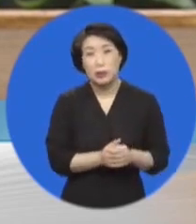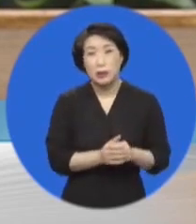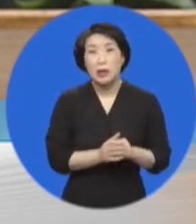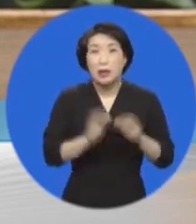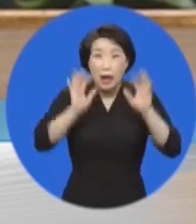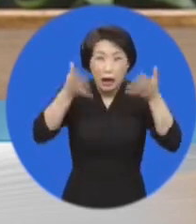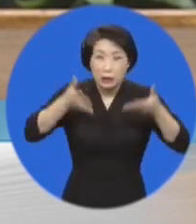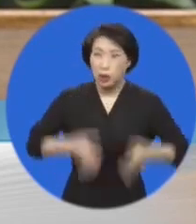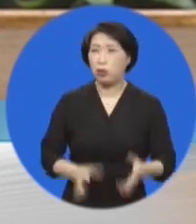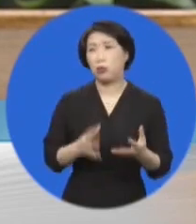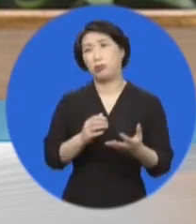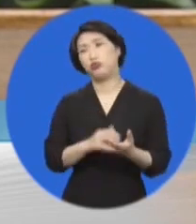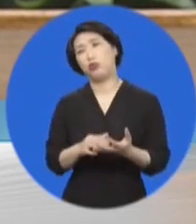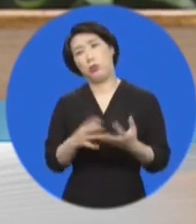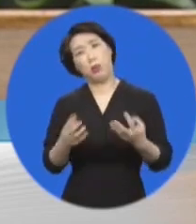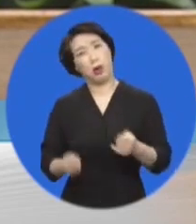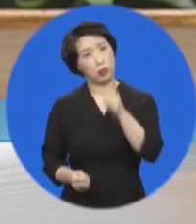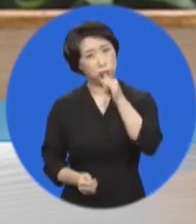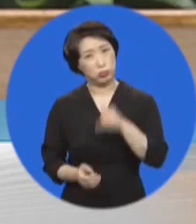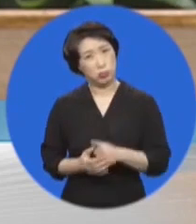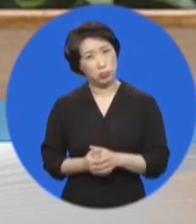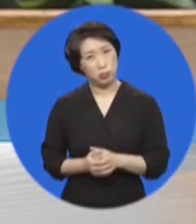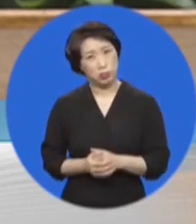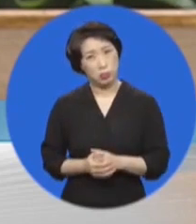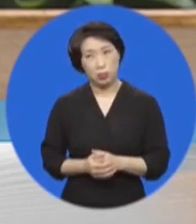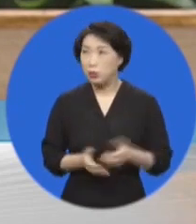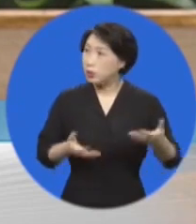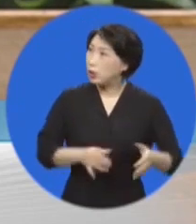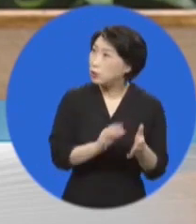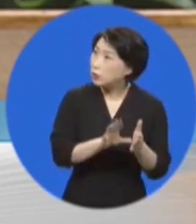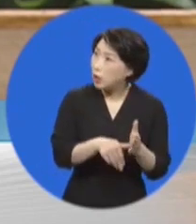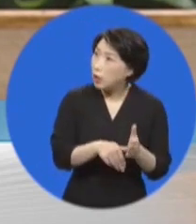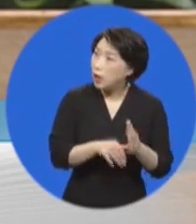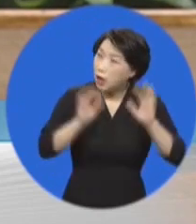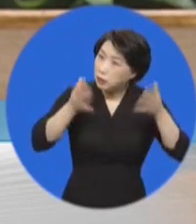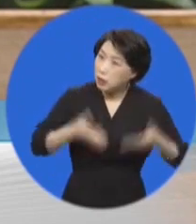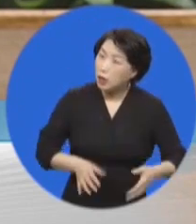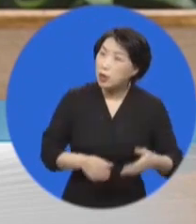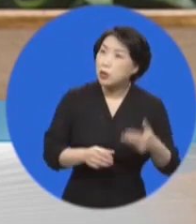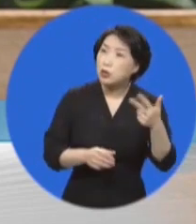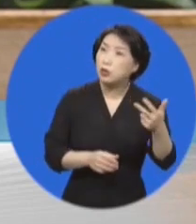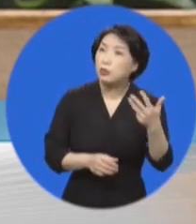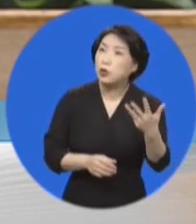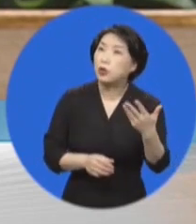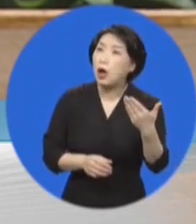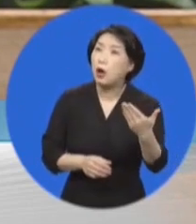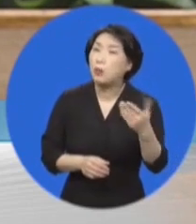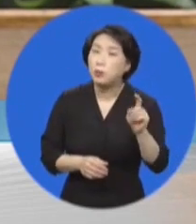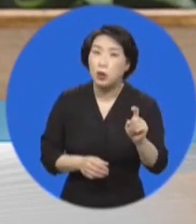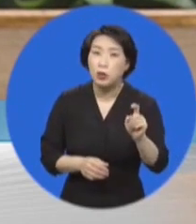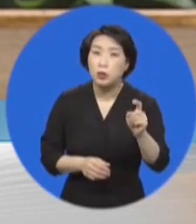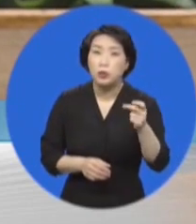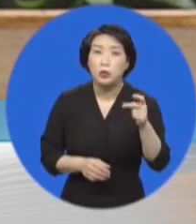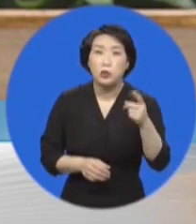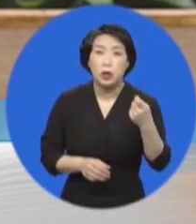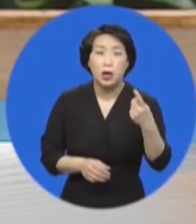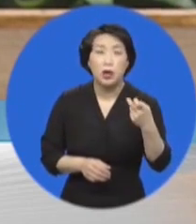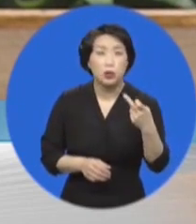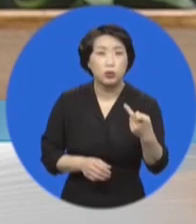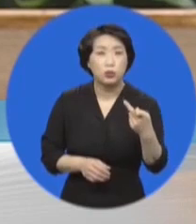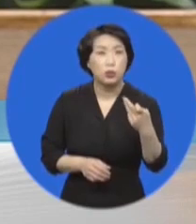애기도 얼마나 많이 낳는지 몰라요. 보통 일곱, 여덟, 아홉, 열, 열하나, 열둘, 열세,